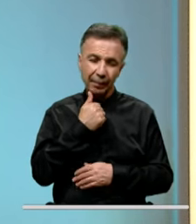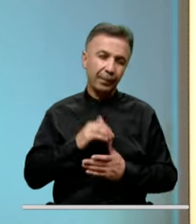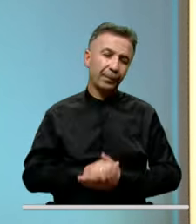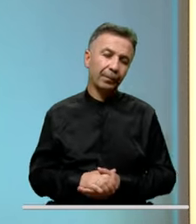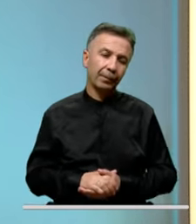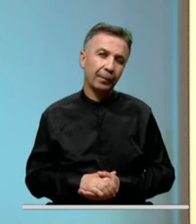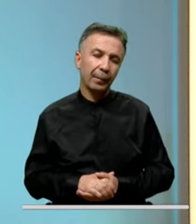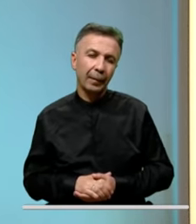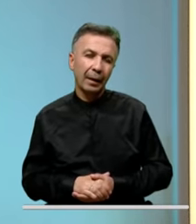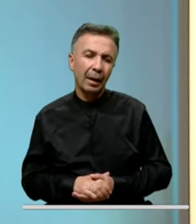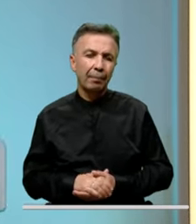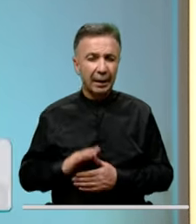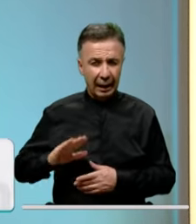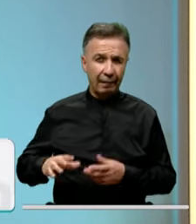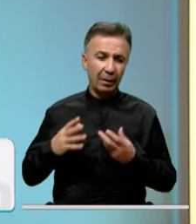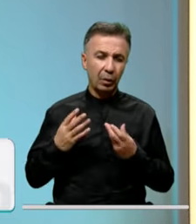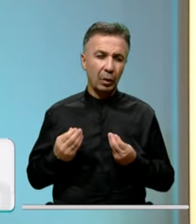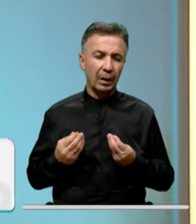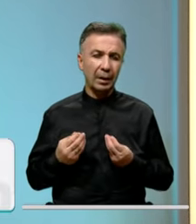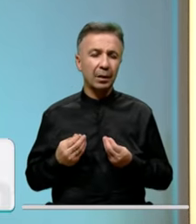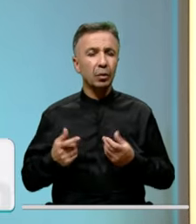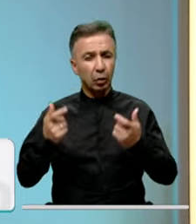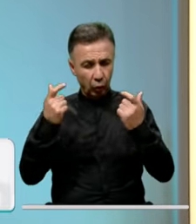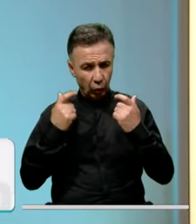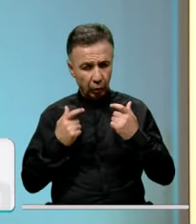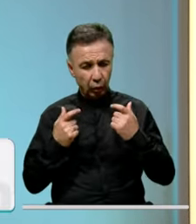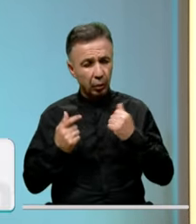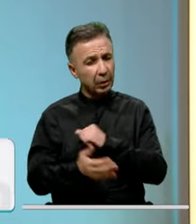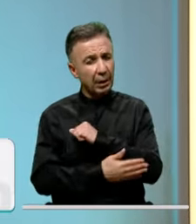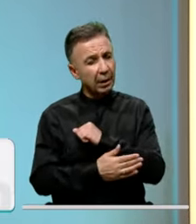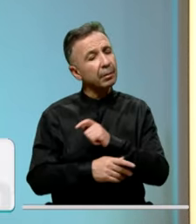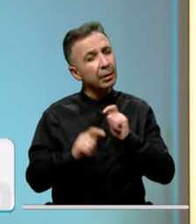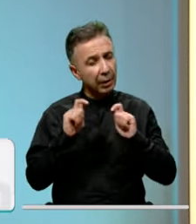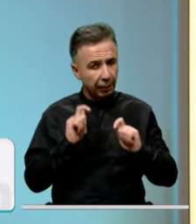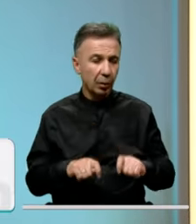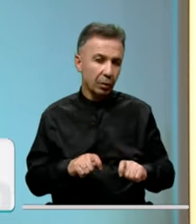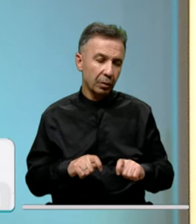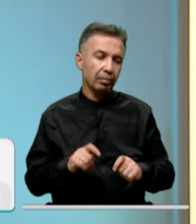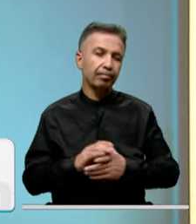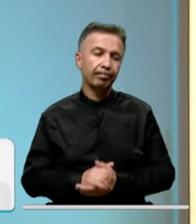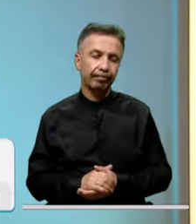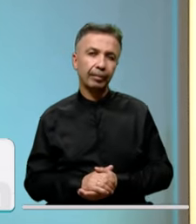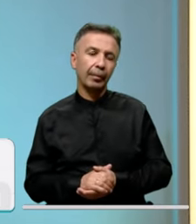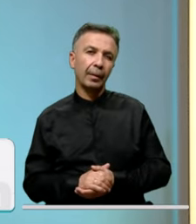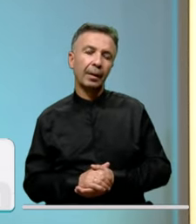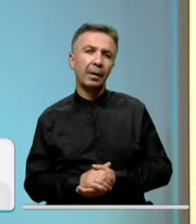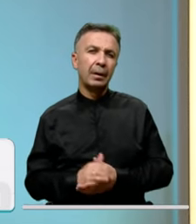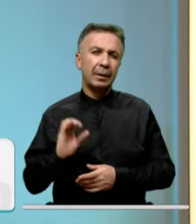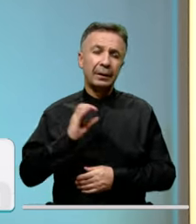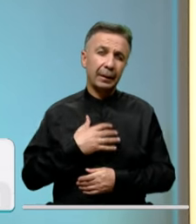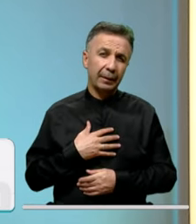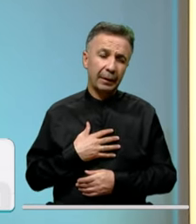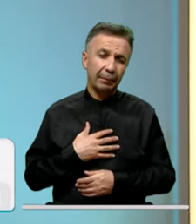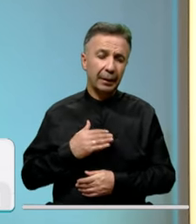ediyor. Bir evlat olarak üzerimize düşen ödevleri, görevleri yerine getiriyor isek, dinimizin